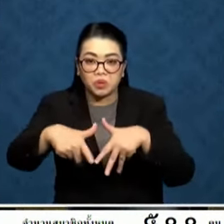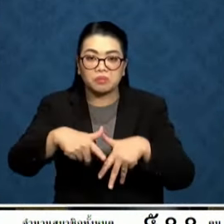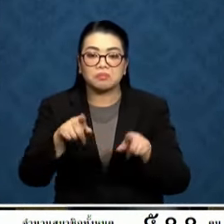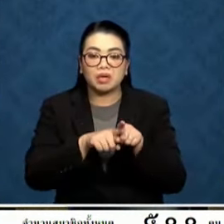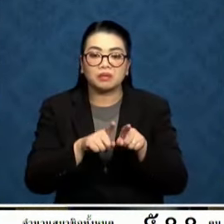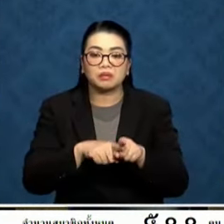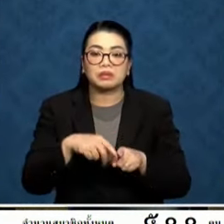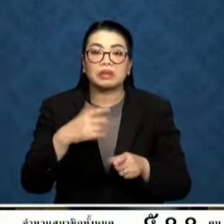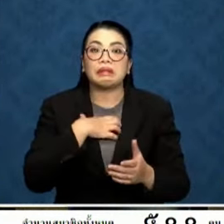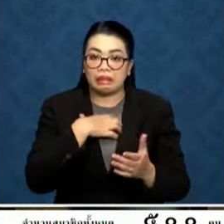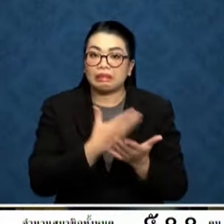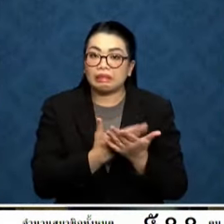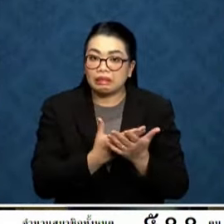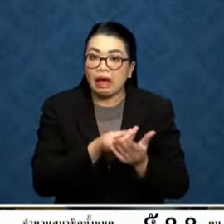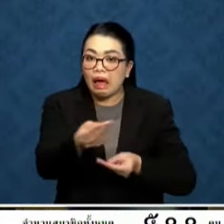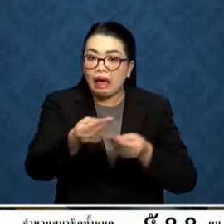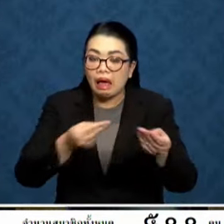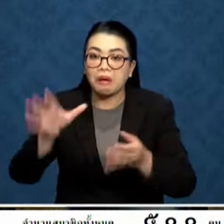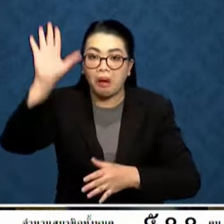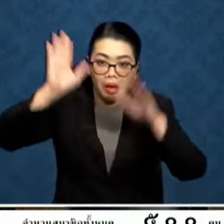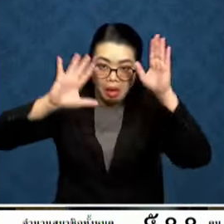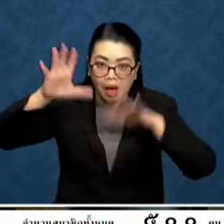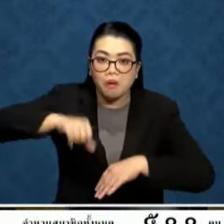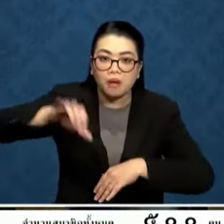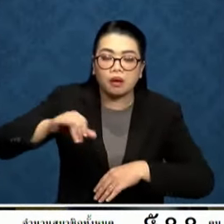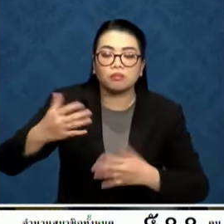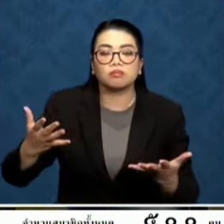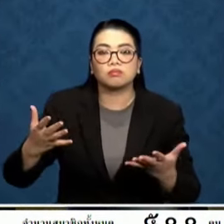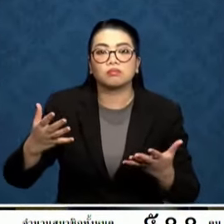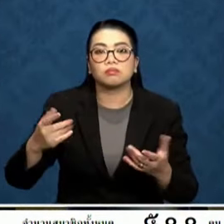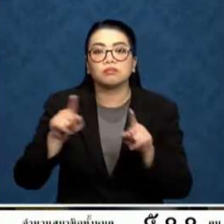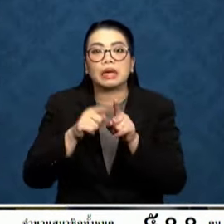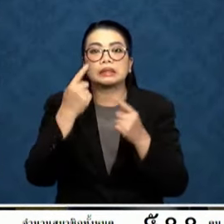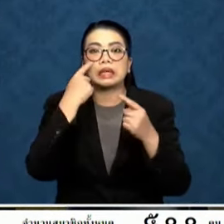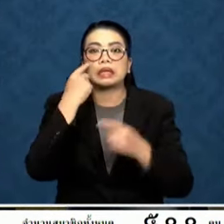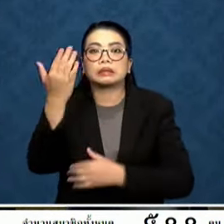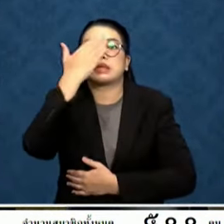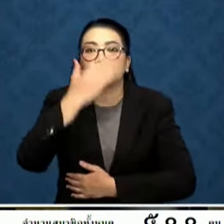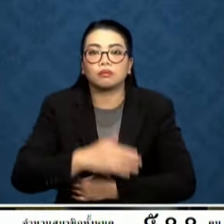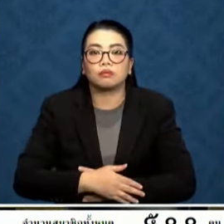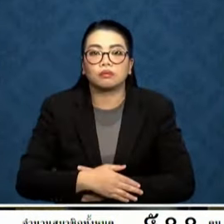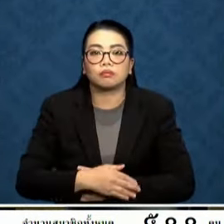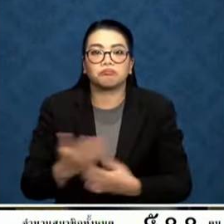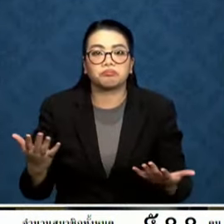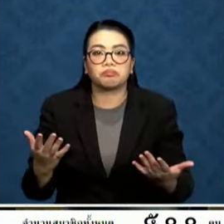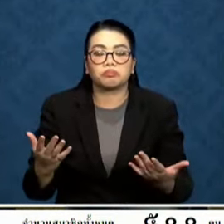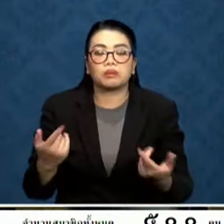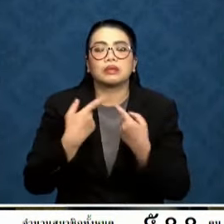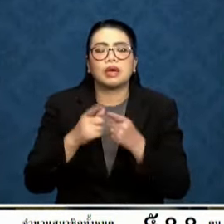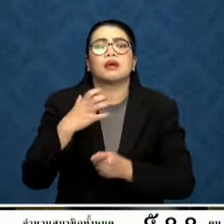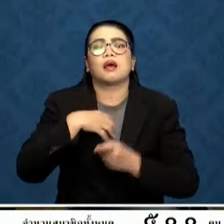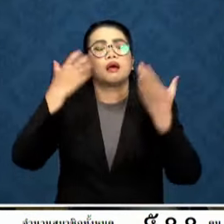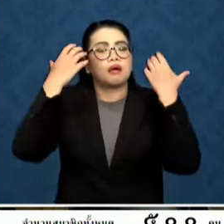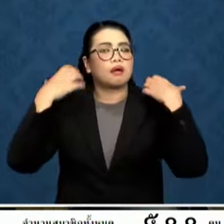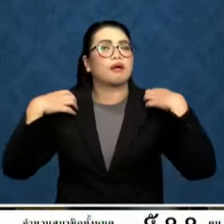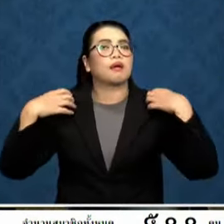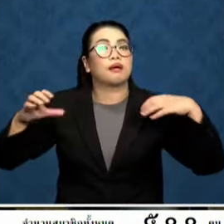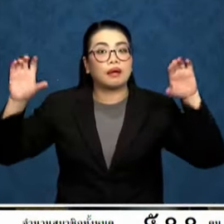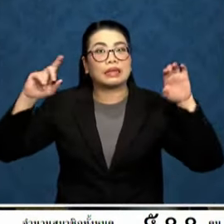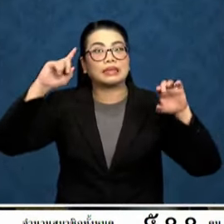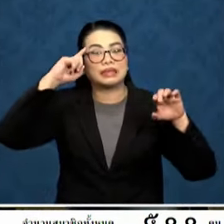ง่ายสายตาสั้นแบบนี้ครับครับแต่เราต้องการรัฐบาลที่มี7จจำนงในการ